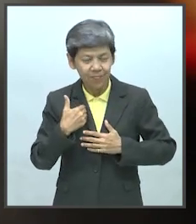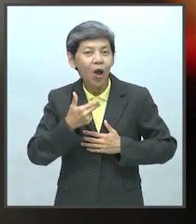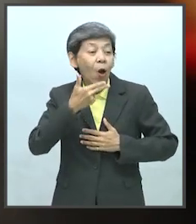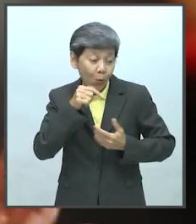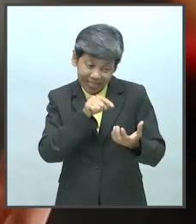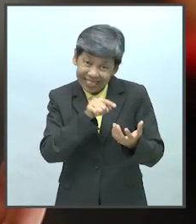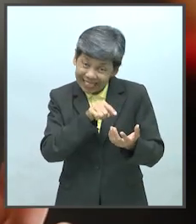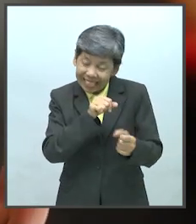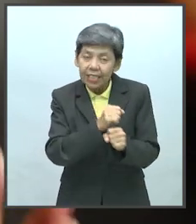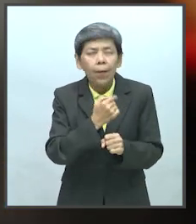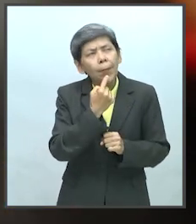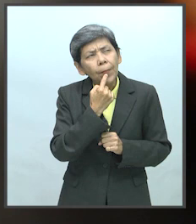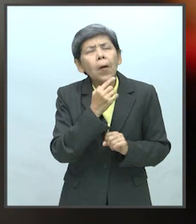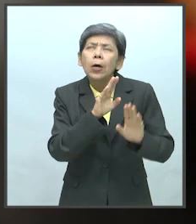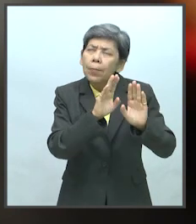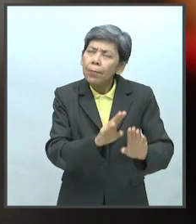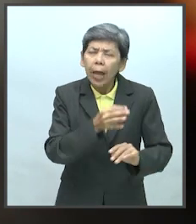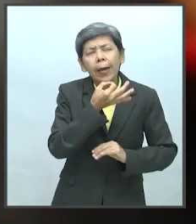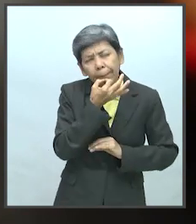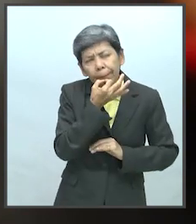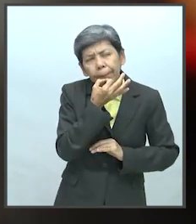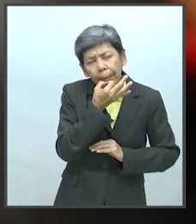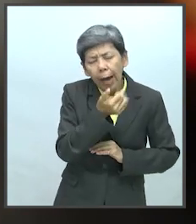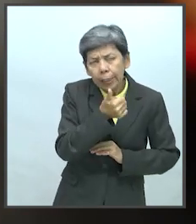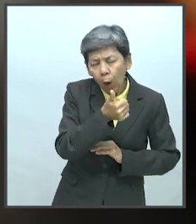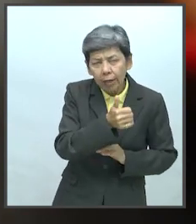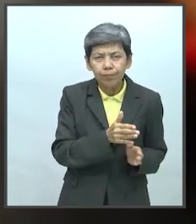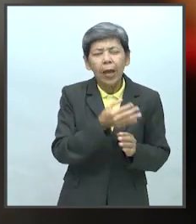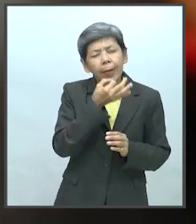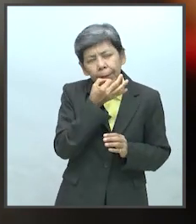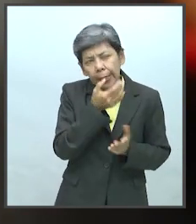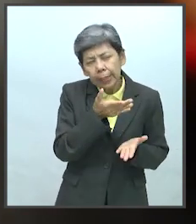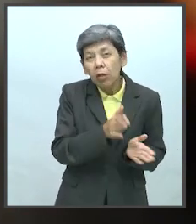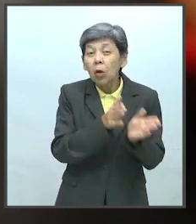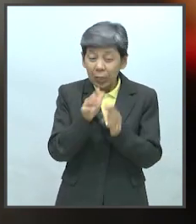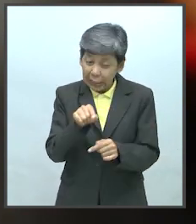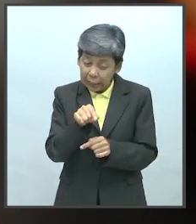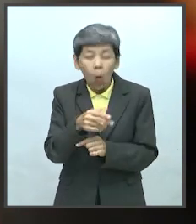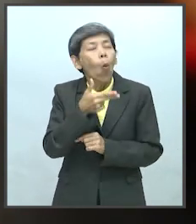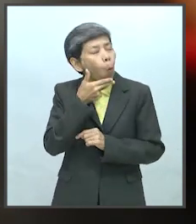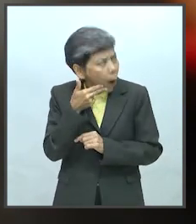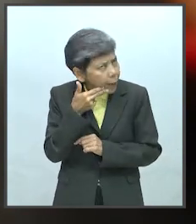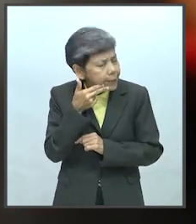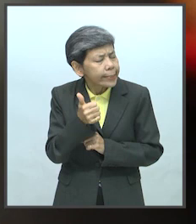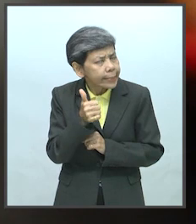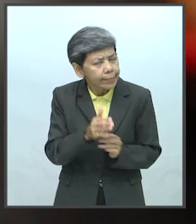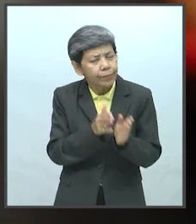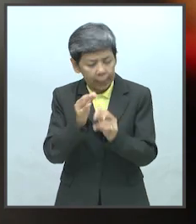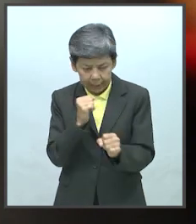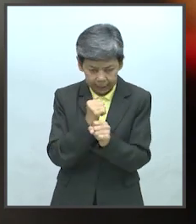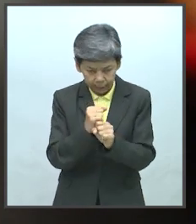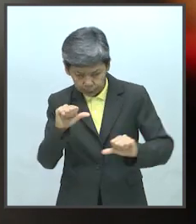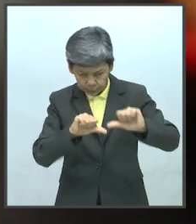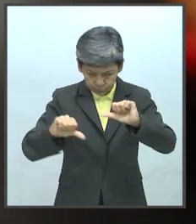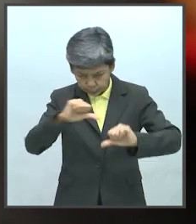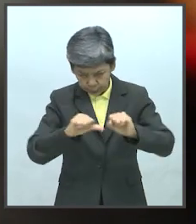ขนมตัวนี้รสชาติควรจะต้องเค็มนำมีเค็มนำถ้าเป็นตัวนี้จะต้องหวานนำนะครับเสร็จแล้วก็ทำขึ้นมา